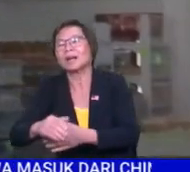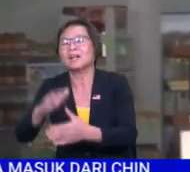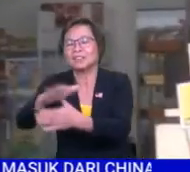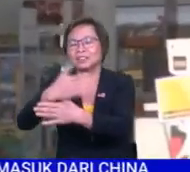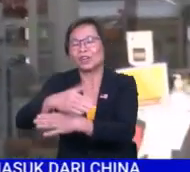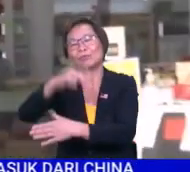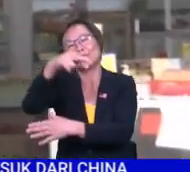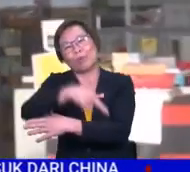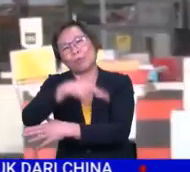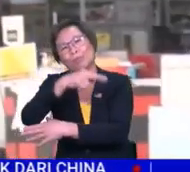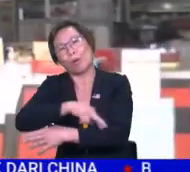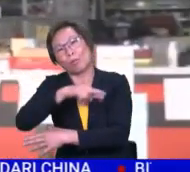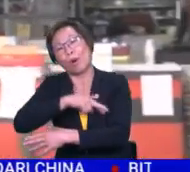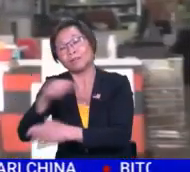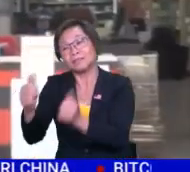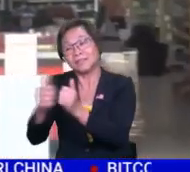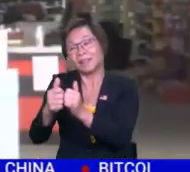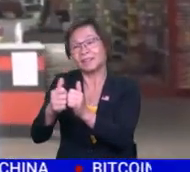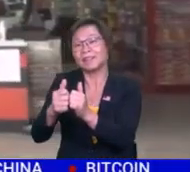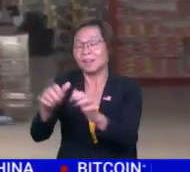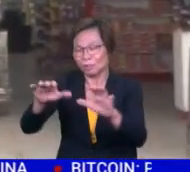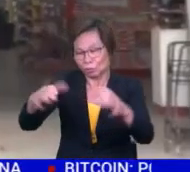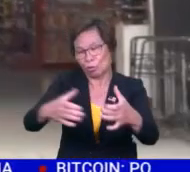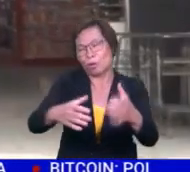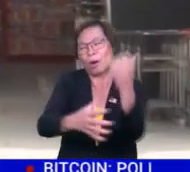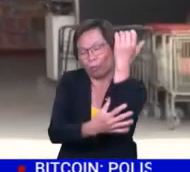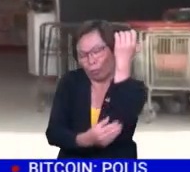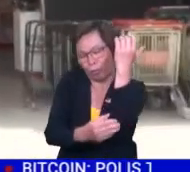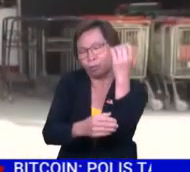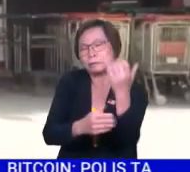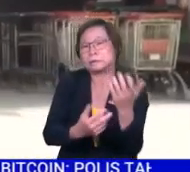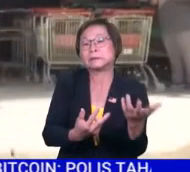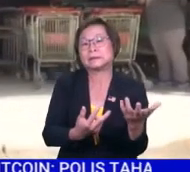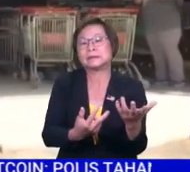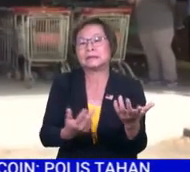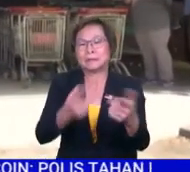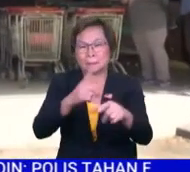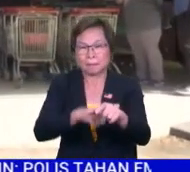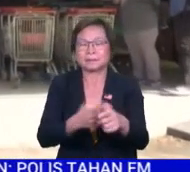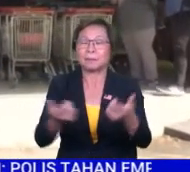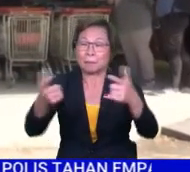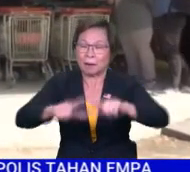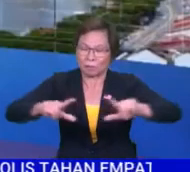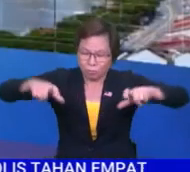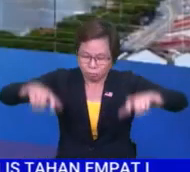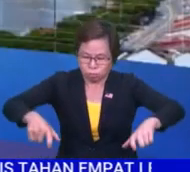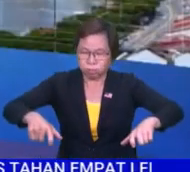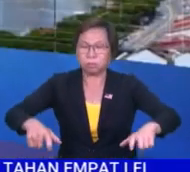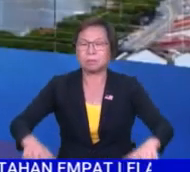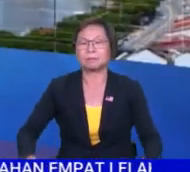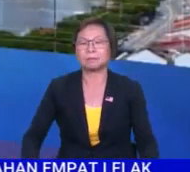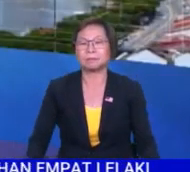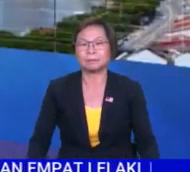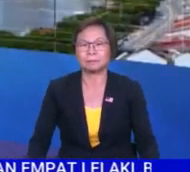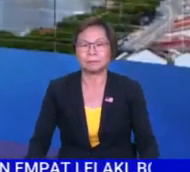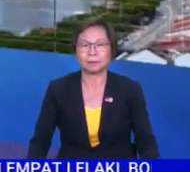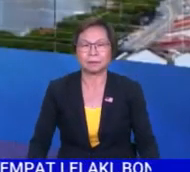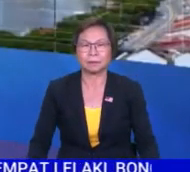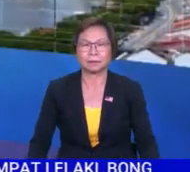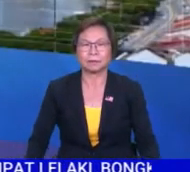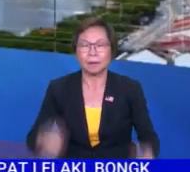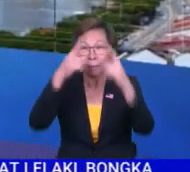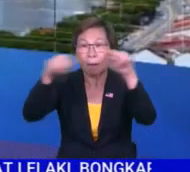rezeki dengan golongan yang memerlukan dan terkesan sepanjang perintah kawalan pergerakan Beb Hai